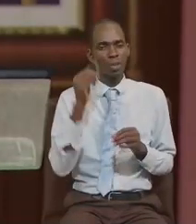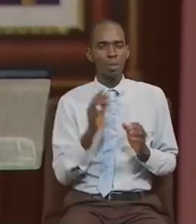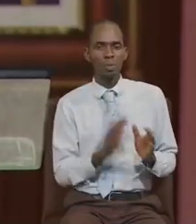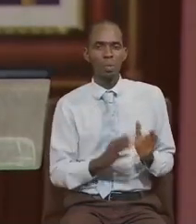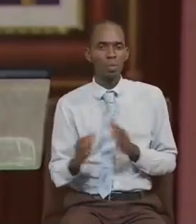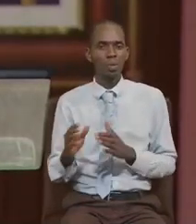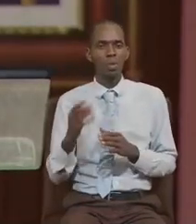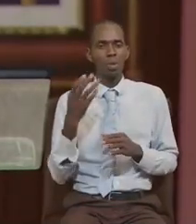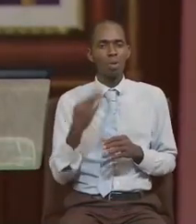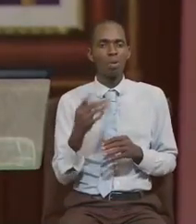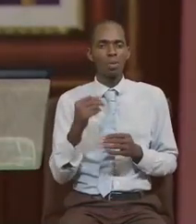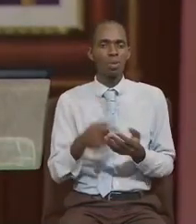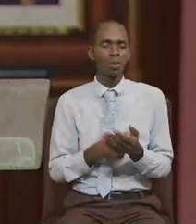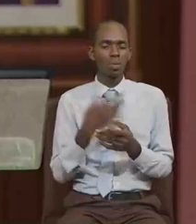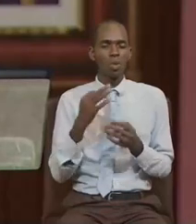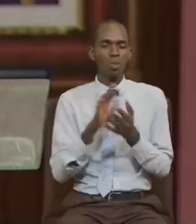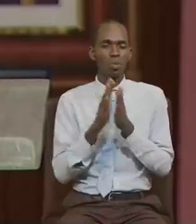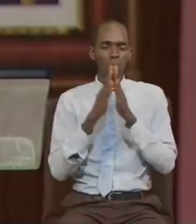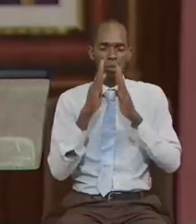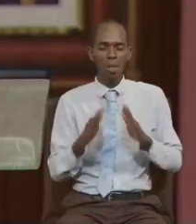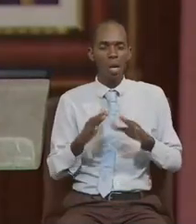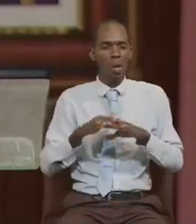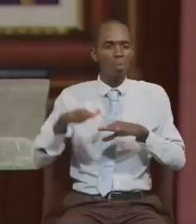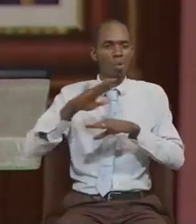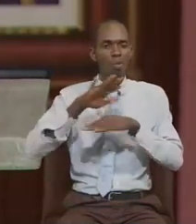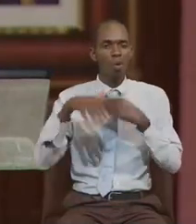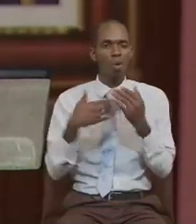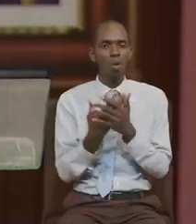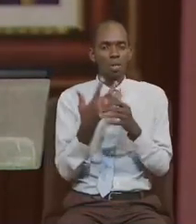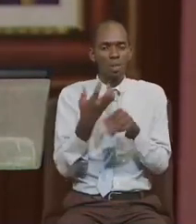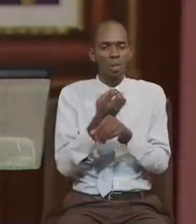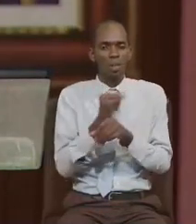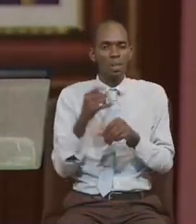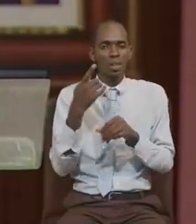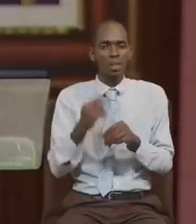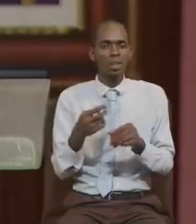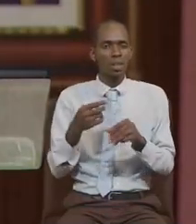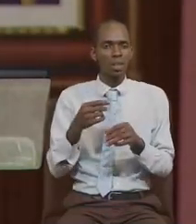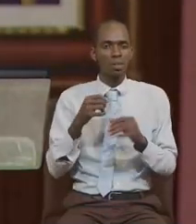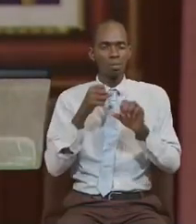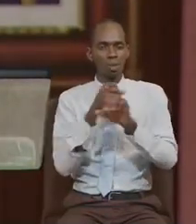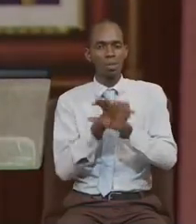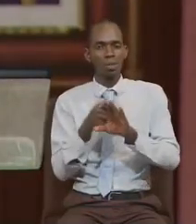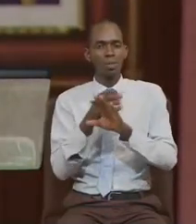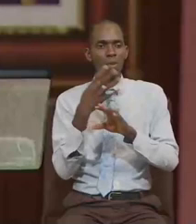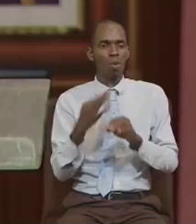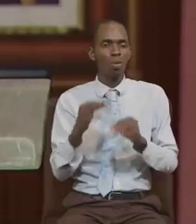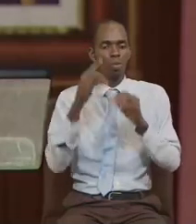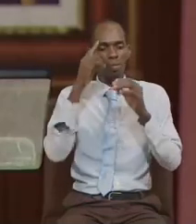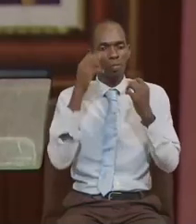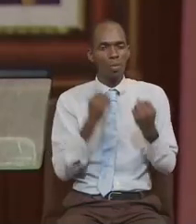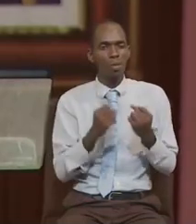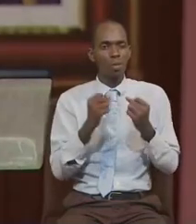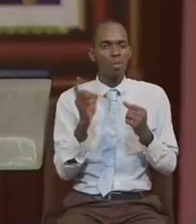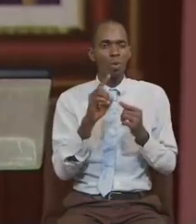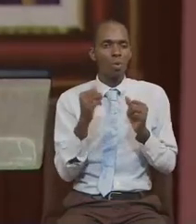Prenez par-dessus tout cela le bouclier de la foi par lequel vous pourriez éteindre tout combien de traits enflammés.